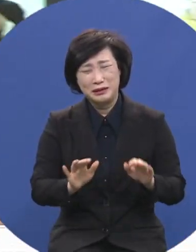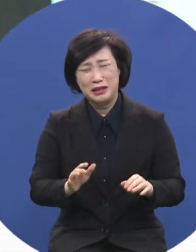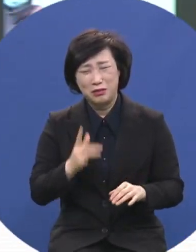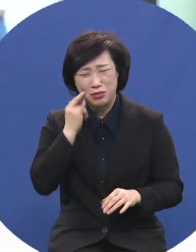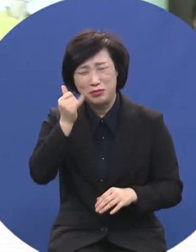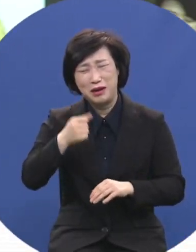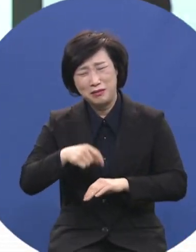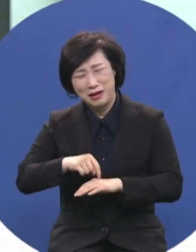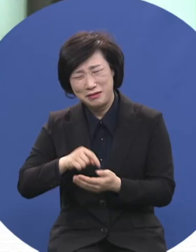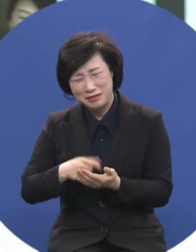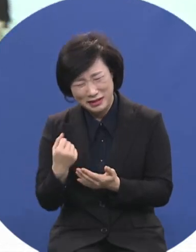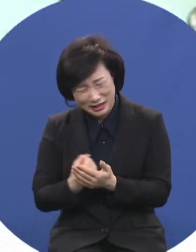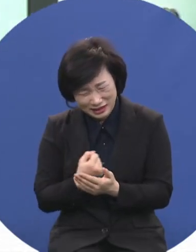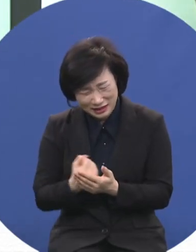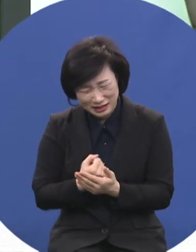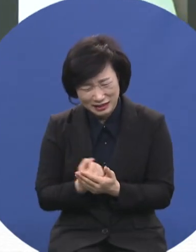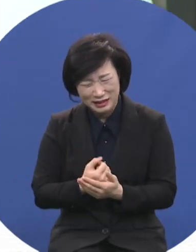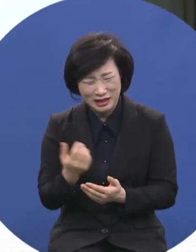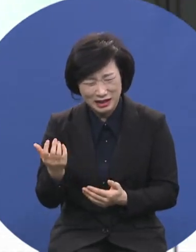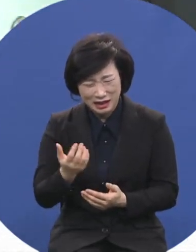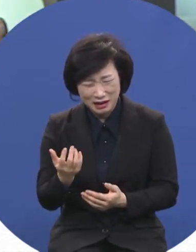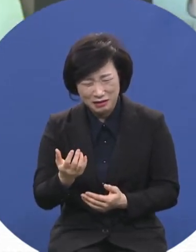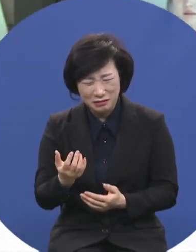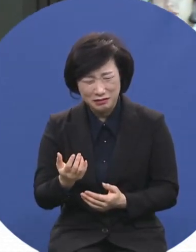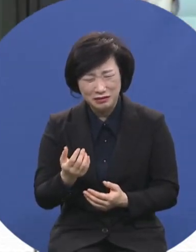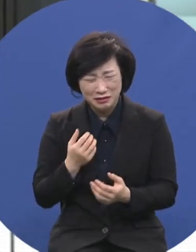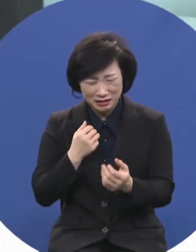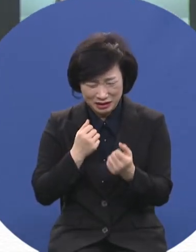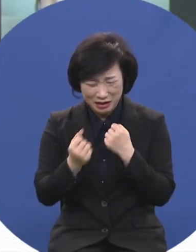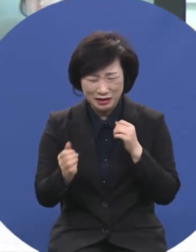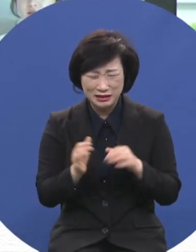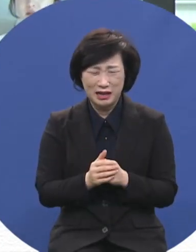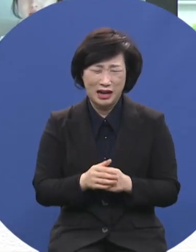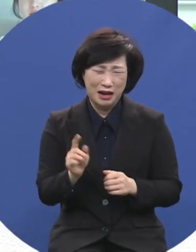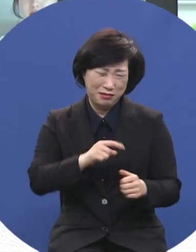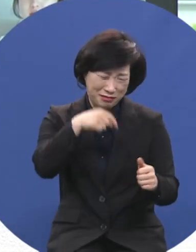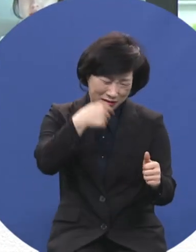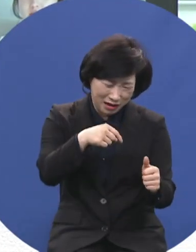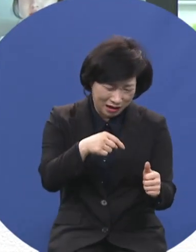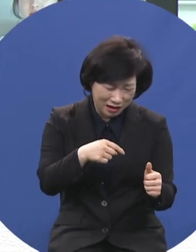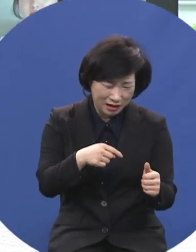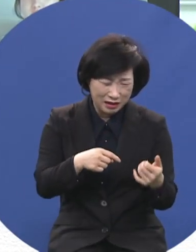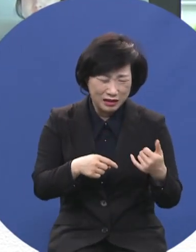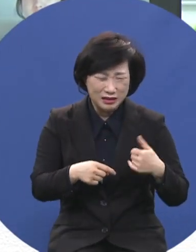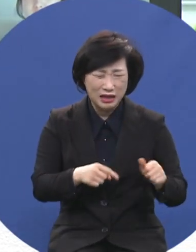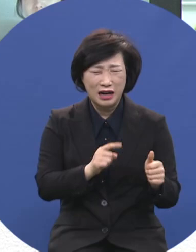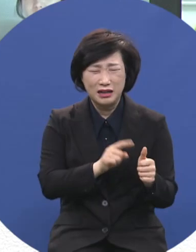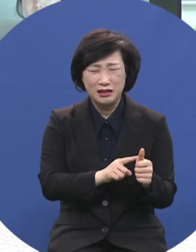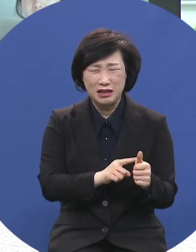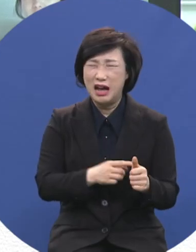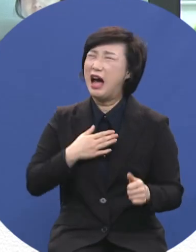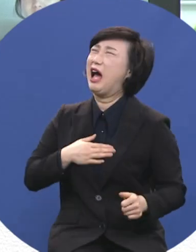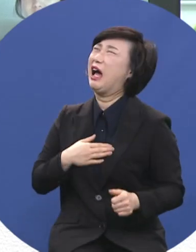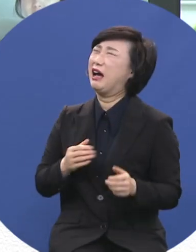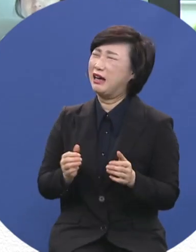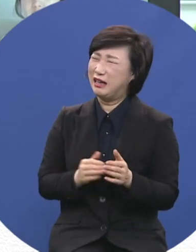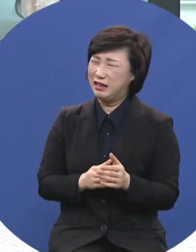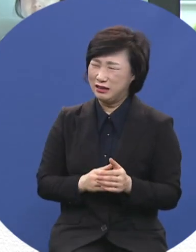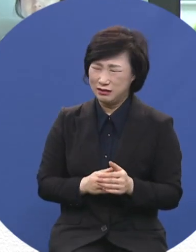가슴에 찢어지는 아픔을 끌어안고 아무리 말해도 그 자식은